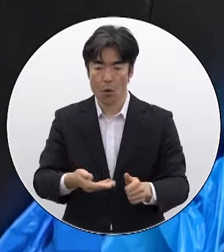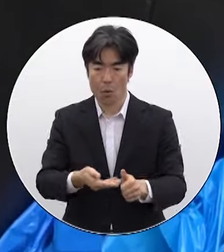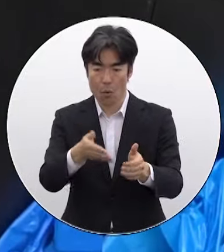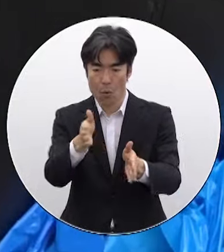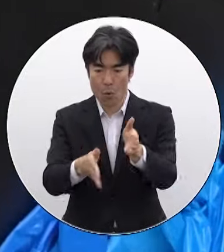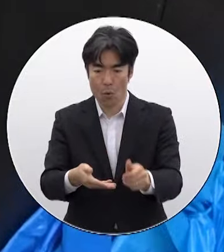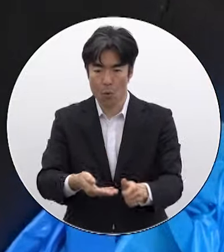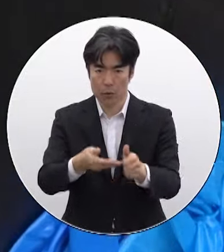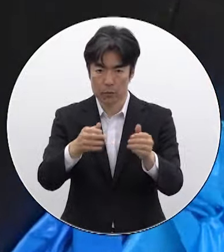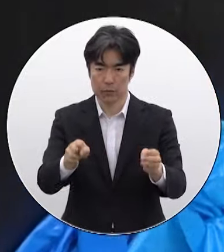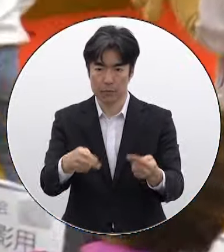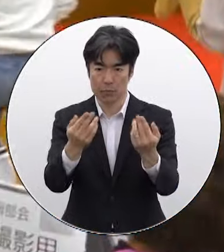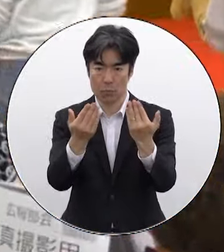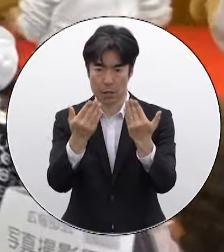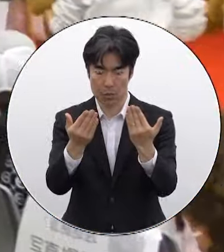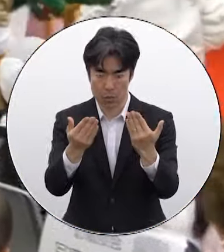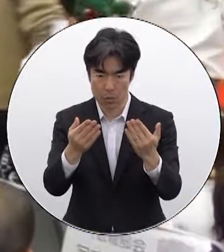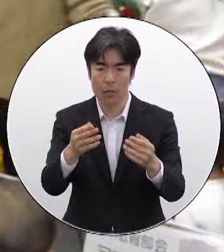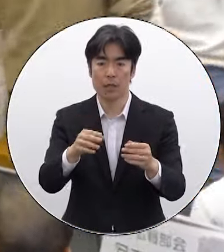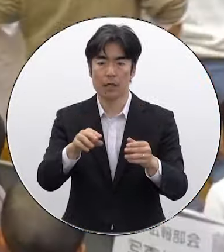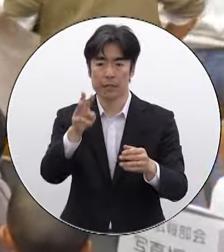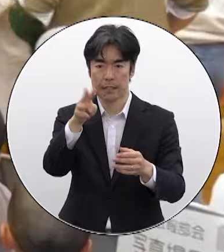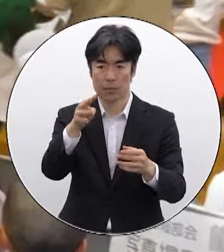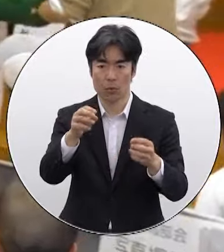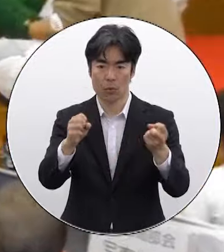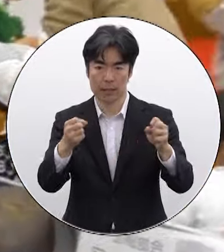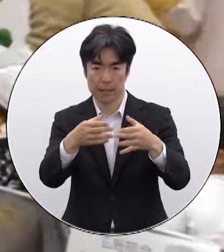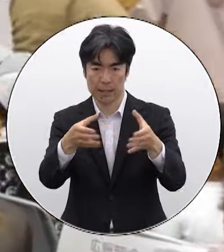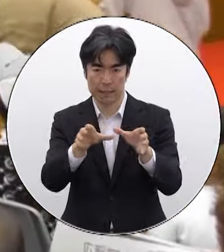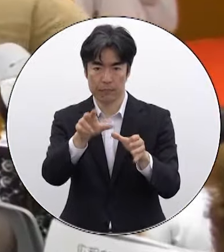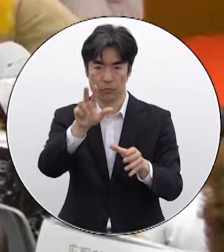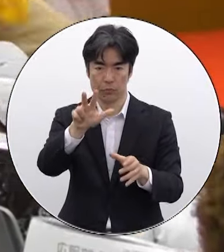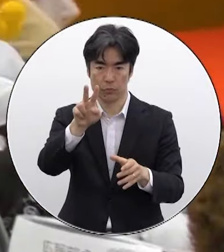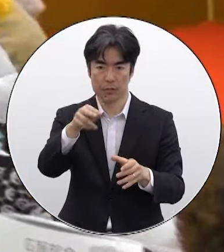育専門学校人形劇団ルリコサークル。